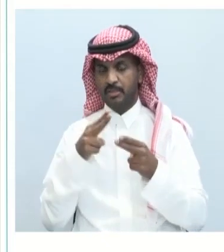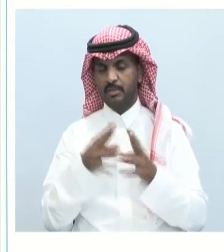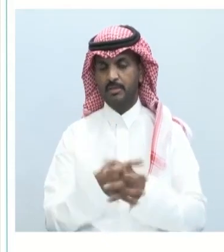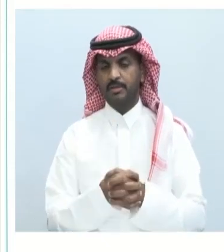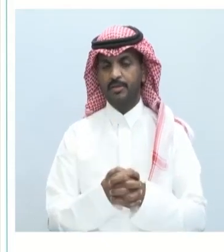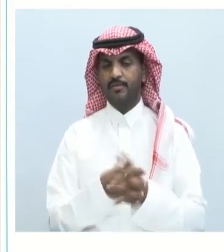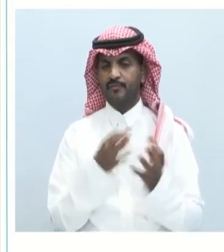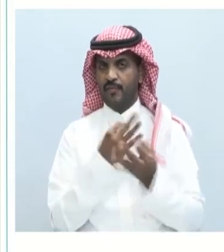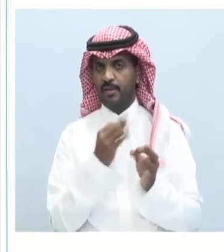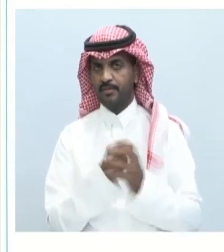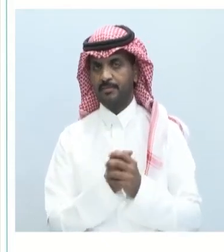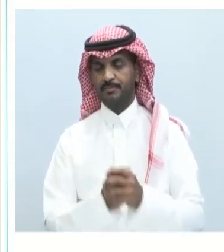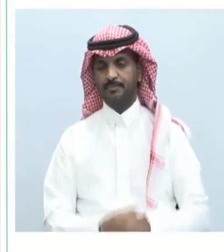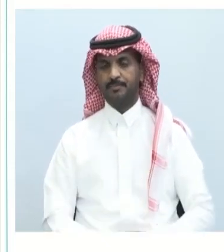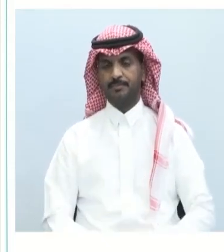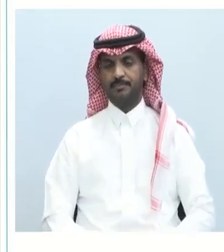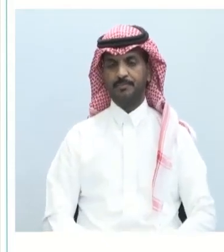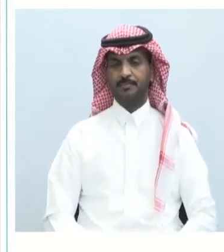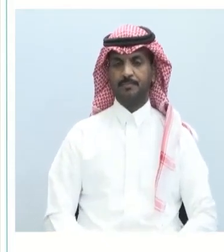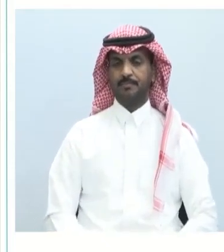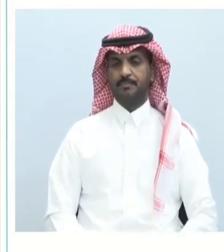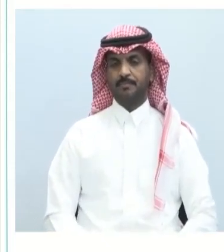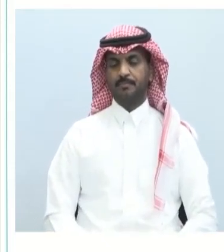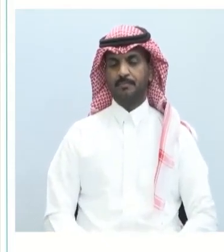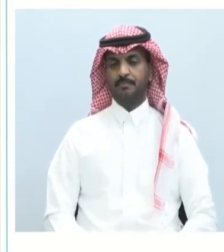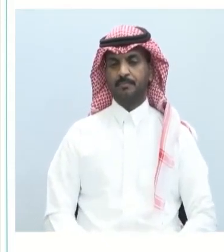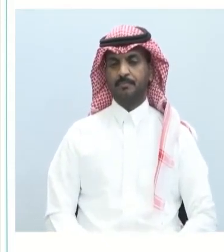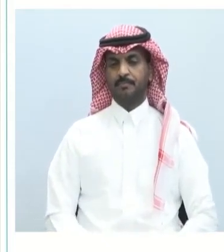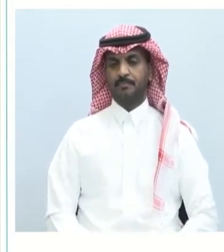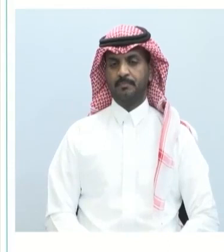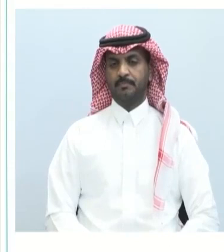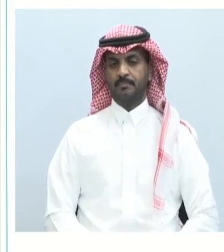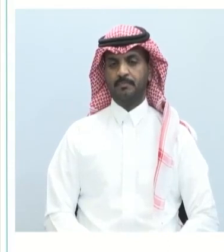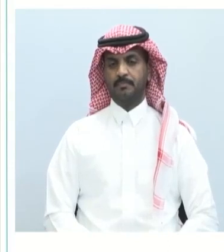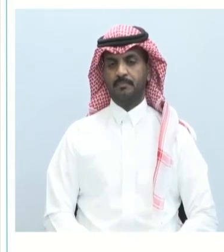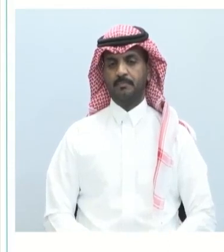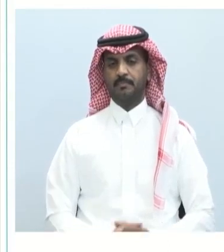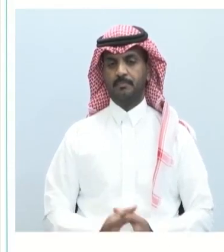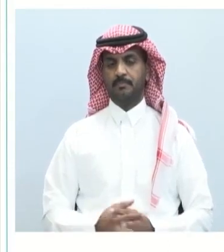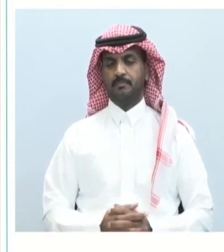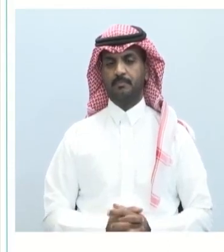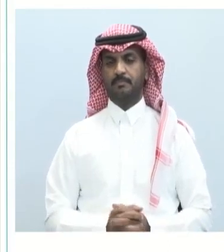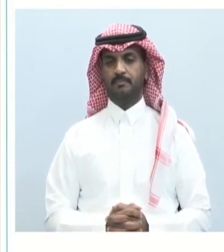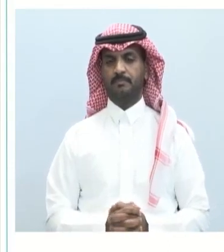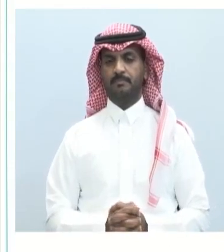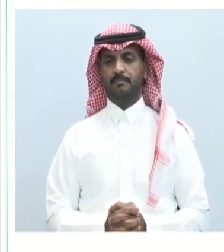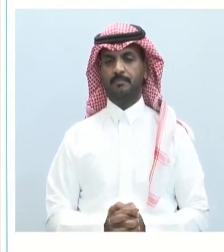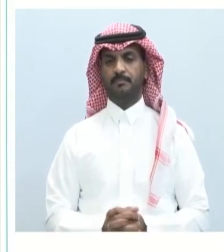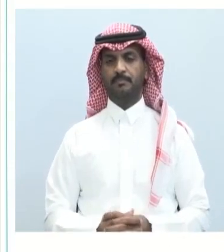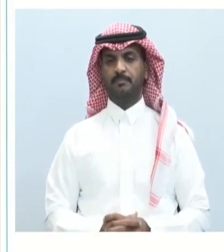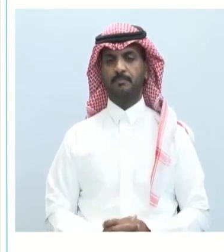التكامل المرجعي ومن ثم نضغط على انشاء وسيتم انشاء العلاقات بين الجداول